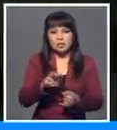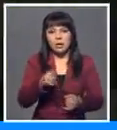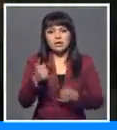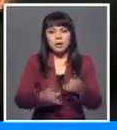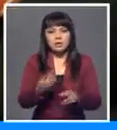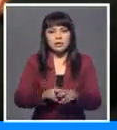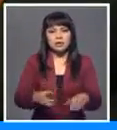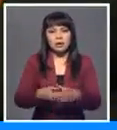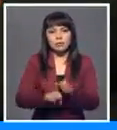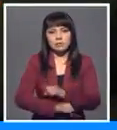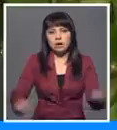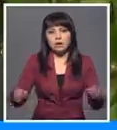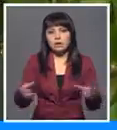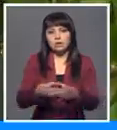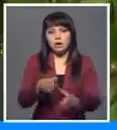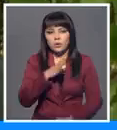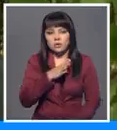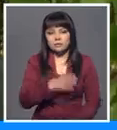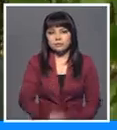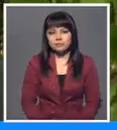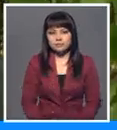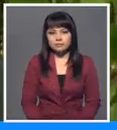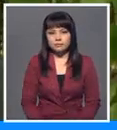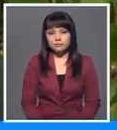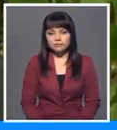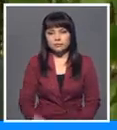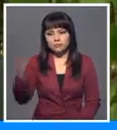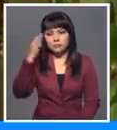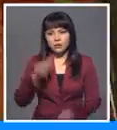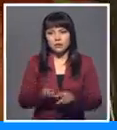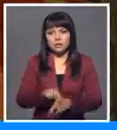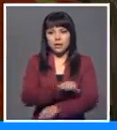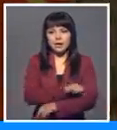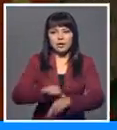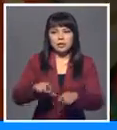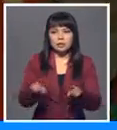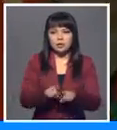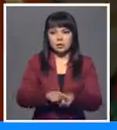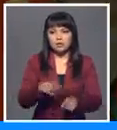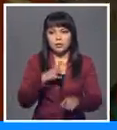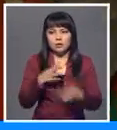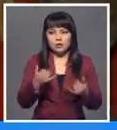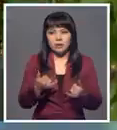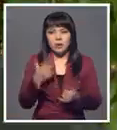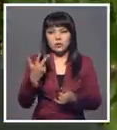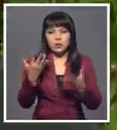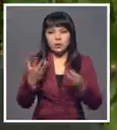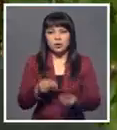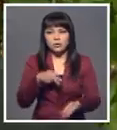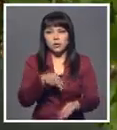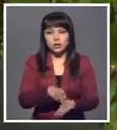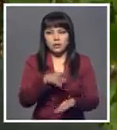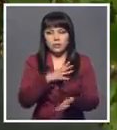бір взвод қынадай қырылған. Станса Мушиной дейді, мына границада тұрған. Сонда үш күн тұрдық.